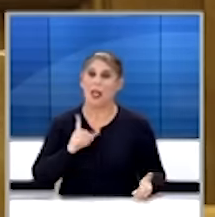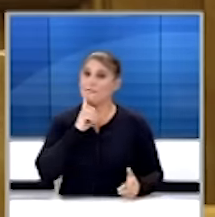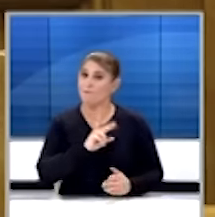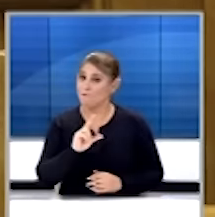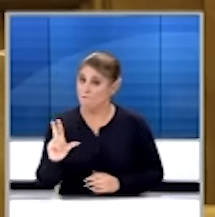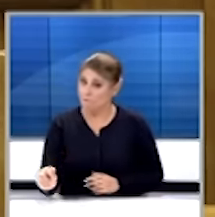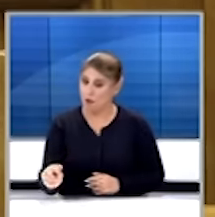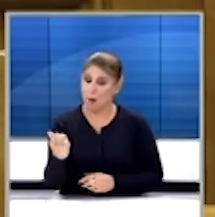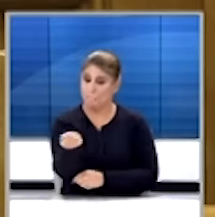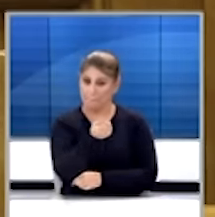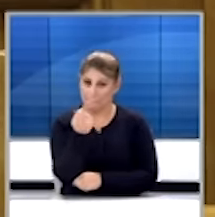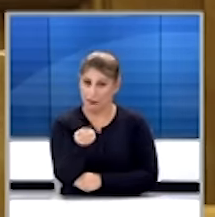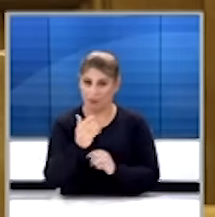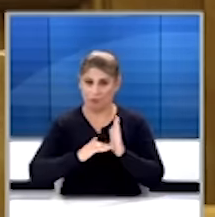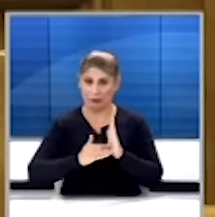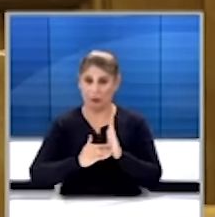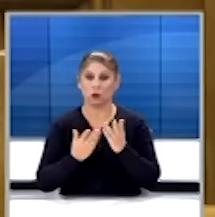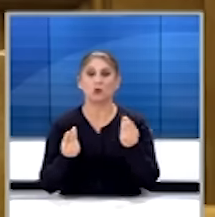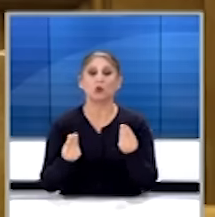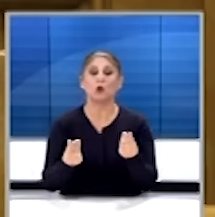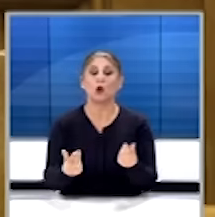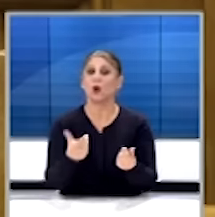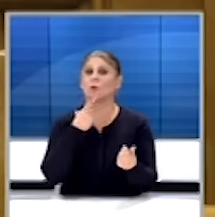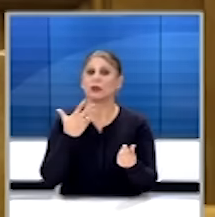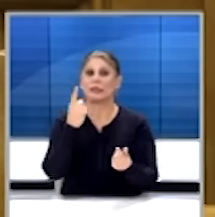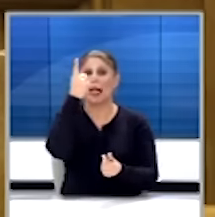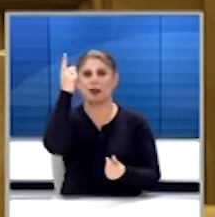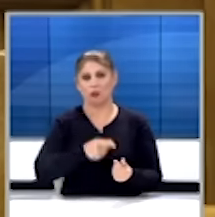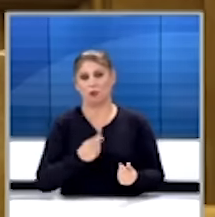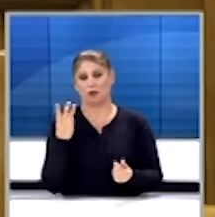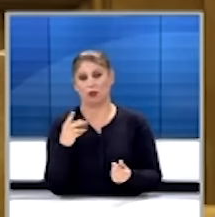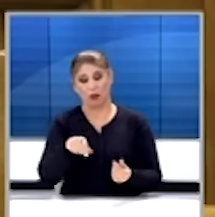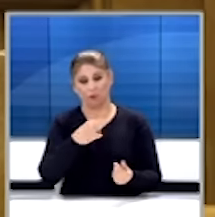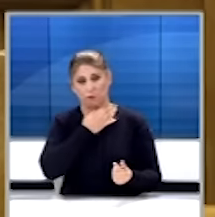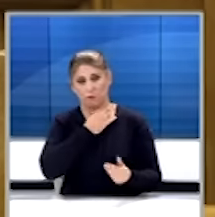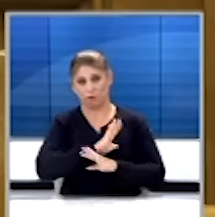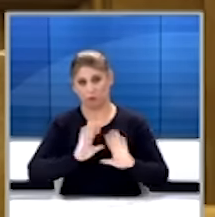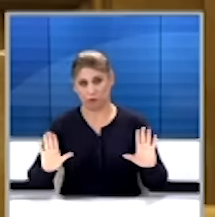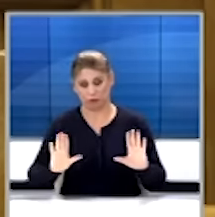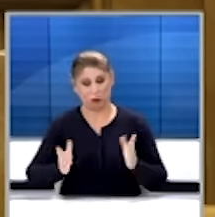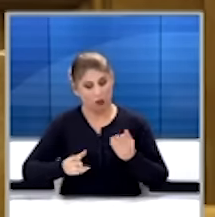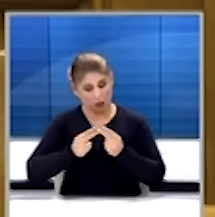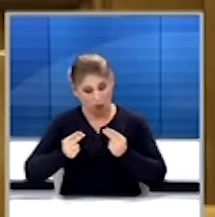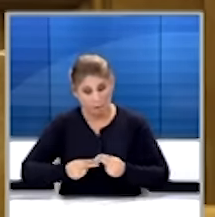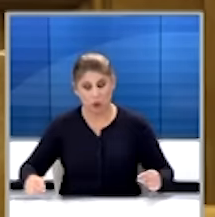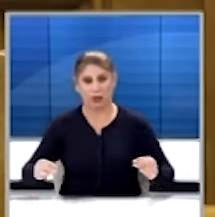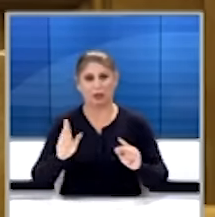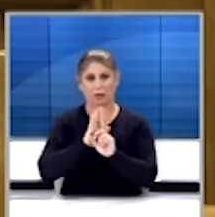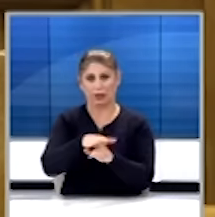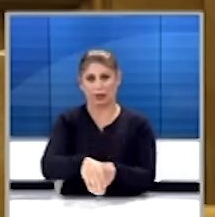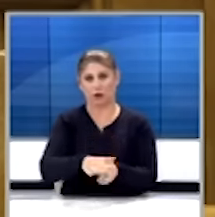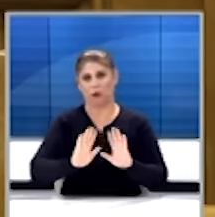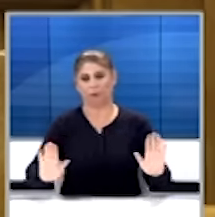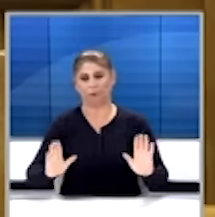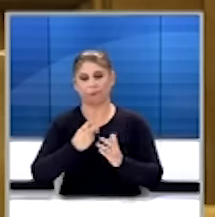υπηρεσία τα μέσα καταστολής είναι κατά μέσο όρο το 1/3 αυτών που χρειάζονται για αποτελεσματική καταστολή και